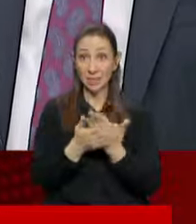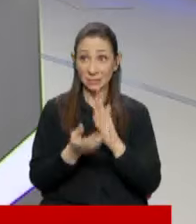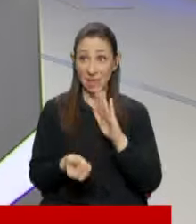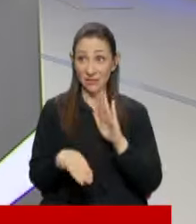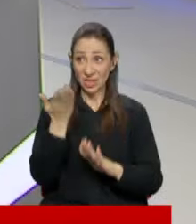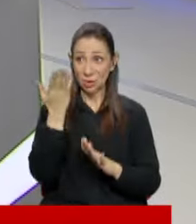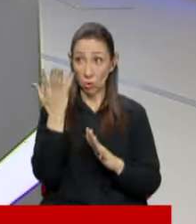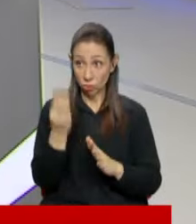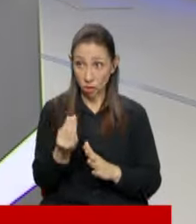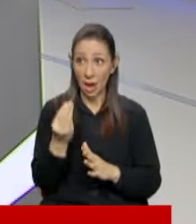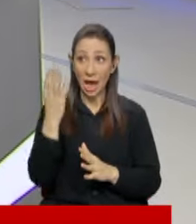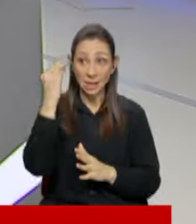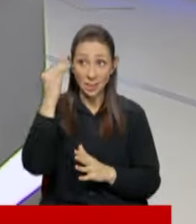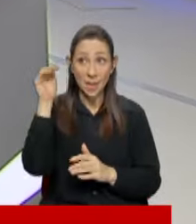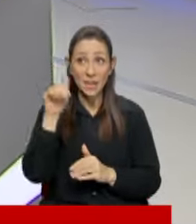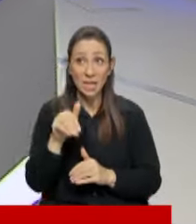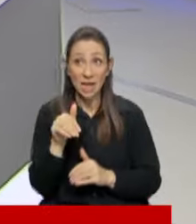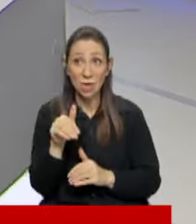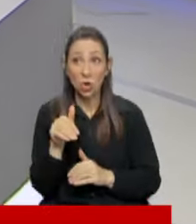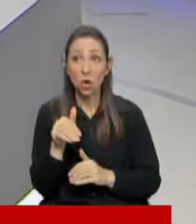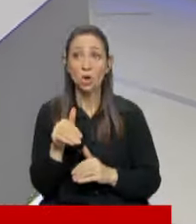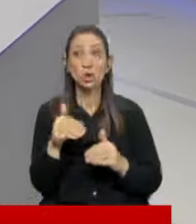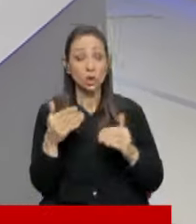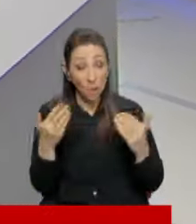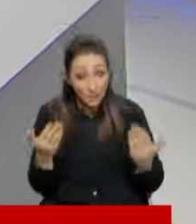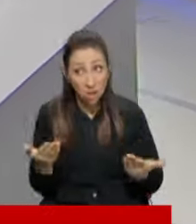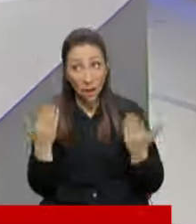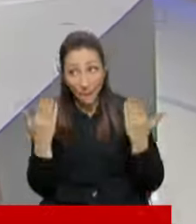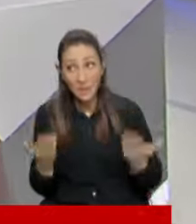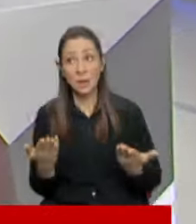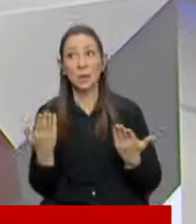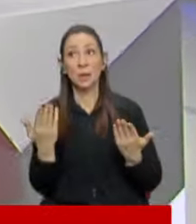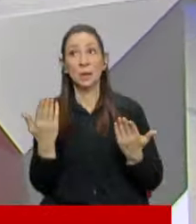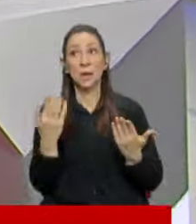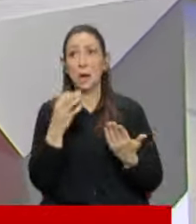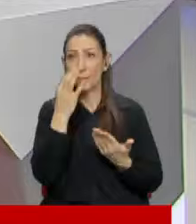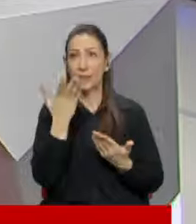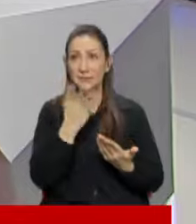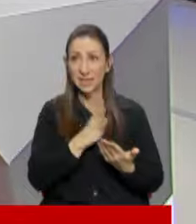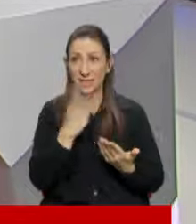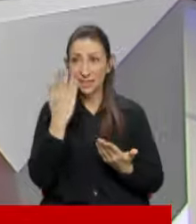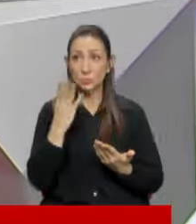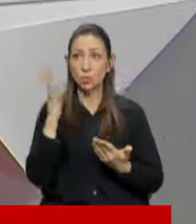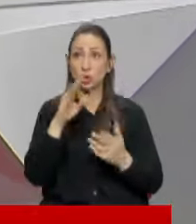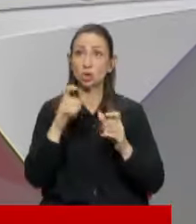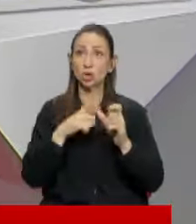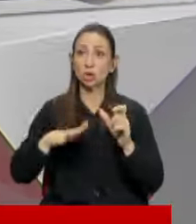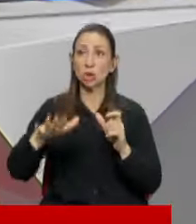fazla artacağı, artabileceği anlamına mı gayet gelir? Tabii, gayet tabii. Şimdi... Haberimiz var. İzleyelim. Lütfen